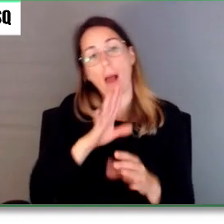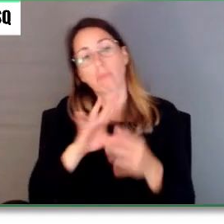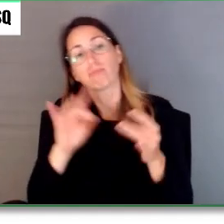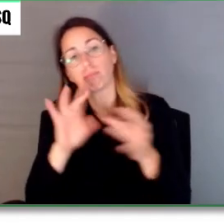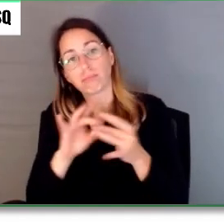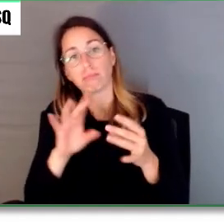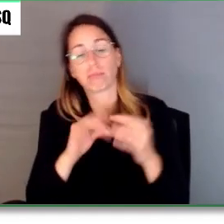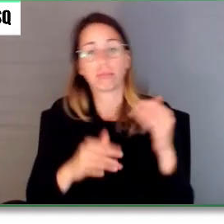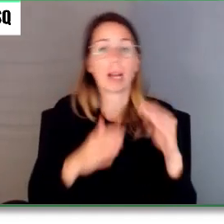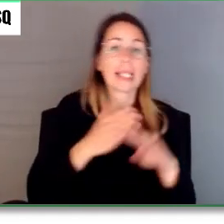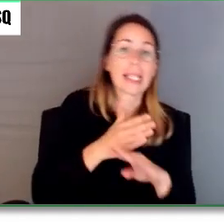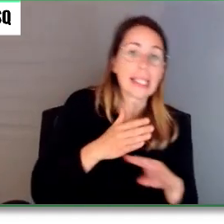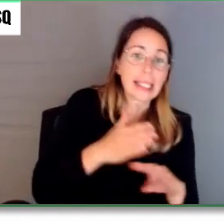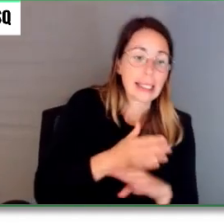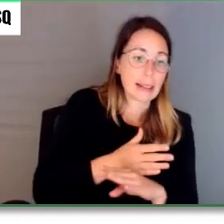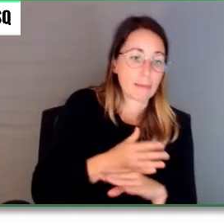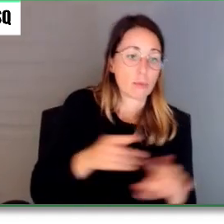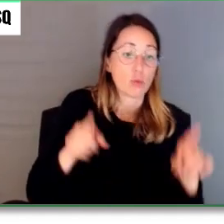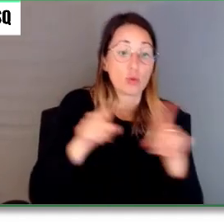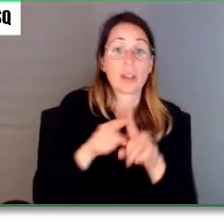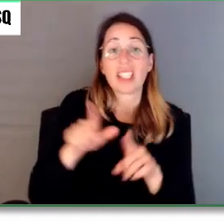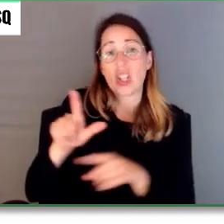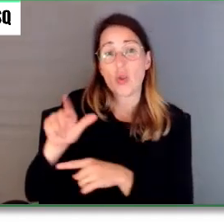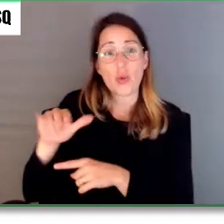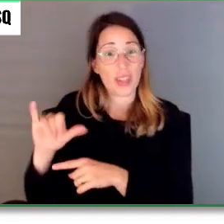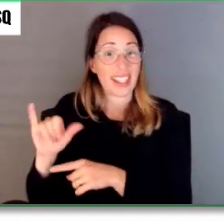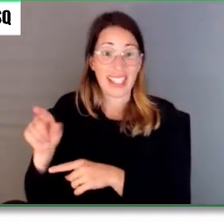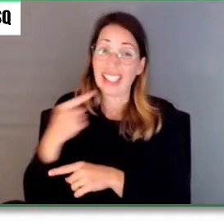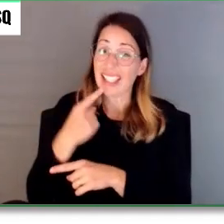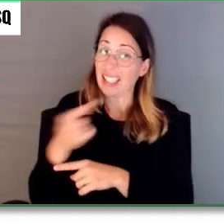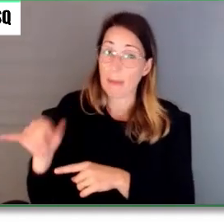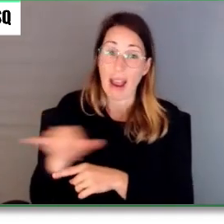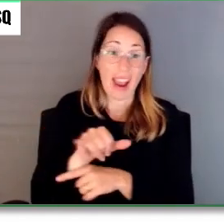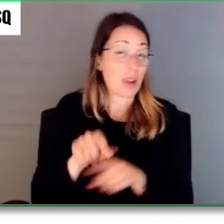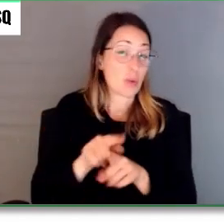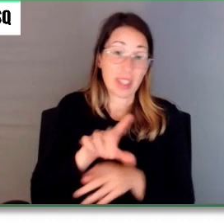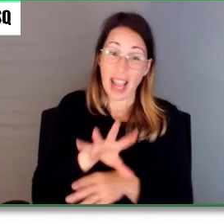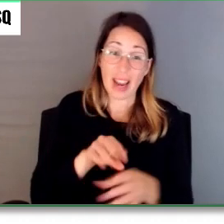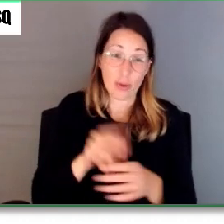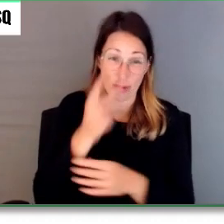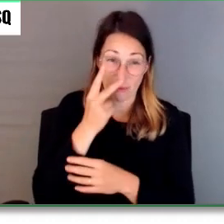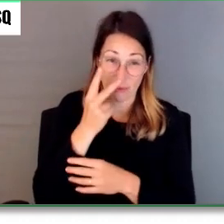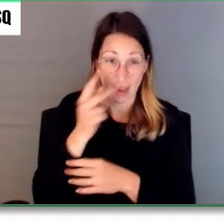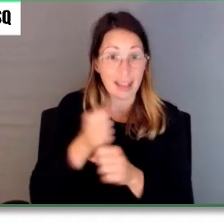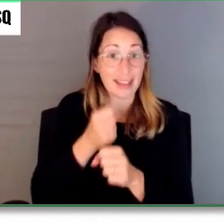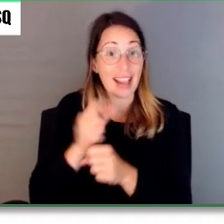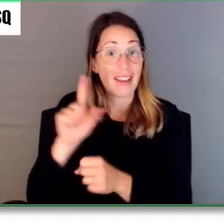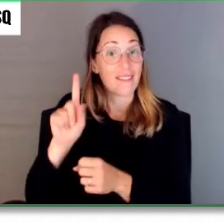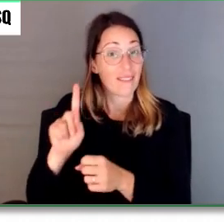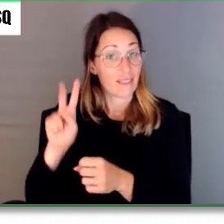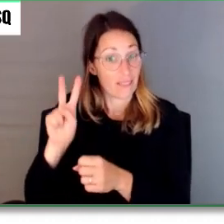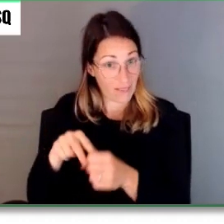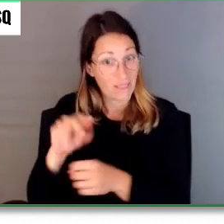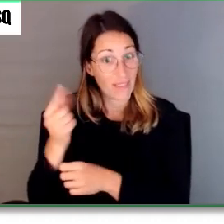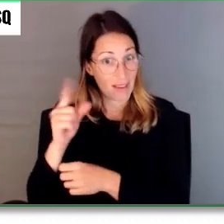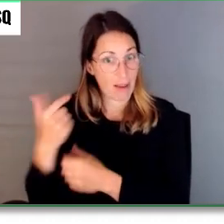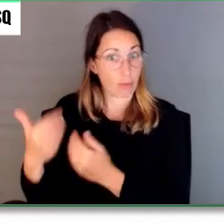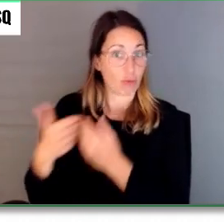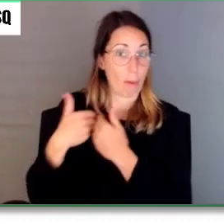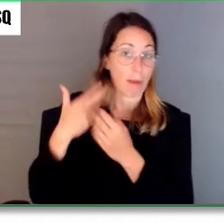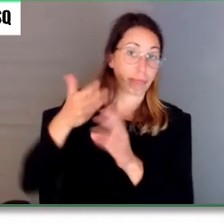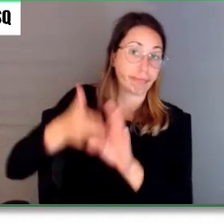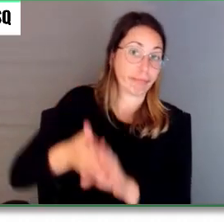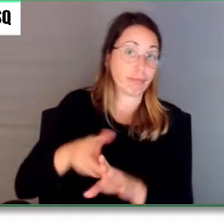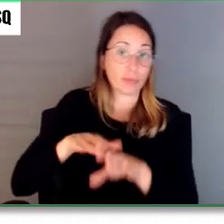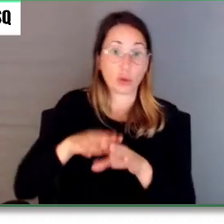Lucie notera, cela incluait les toilettes. En 2021, on m'a demandé de participer à une élaboration d'une politique d'accessibilité